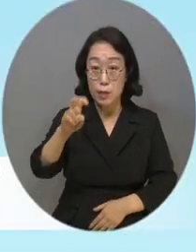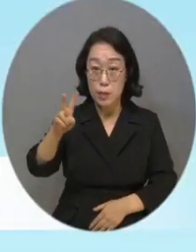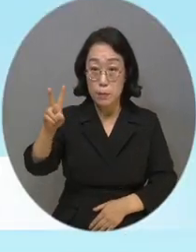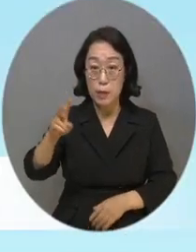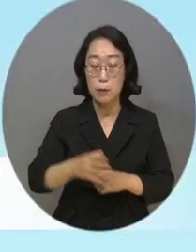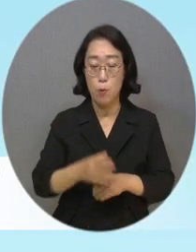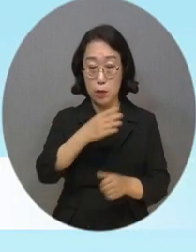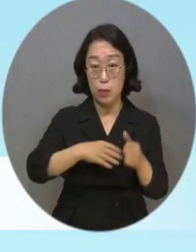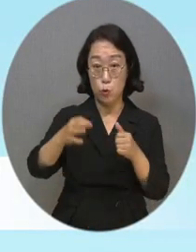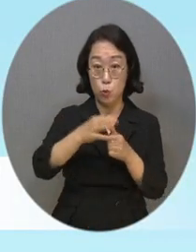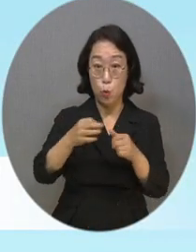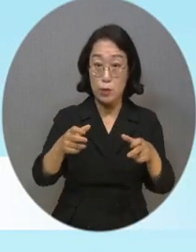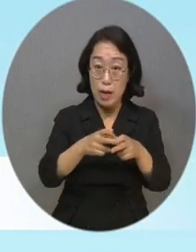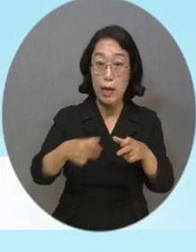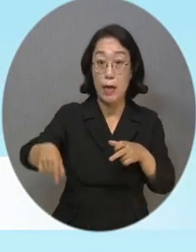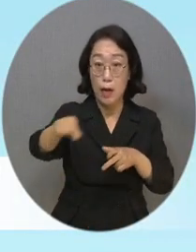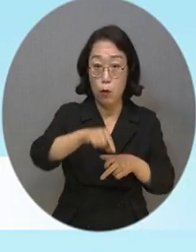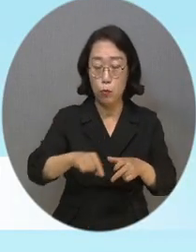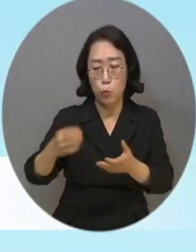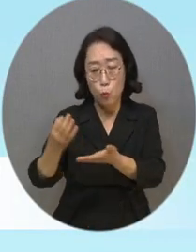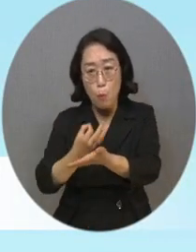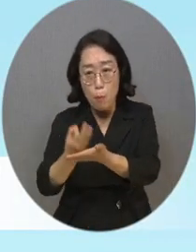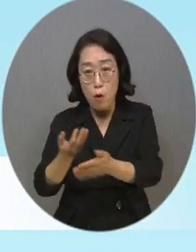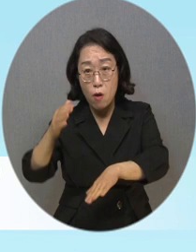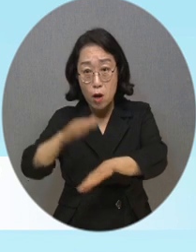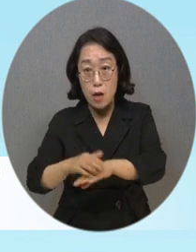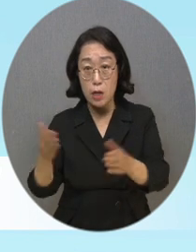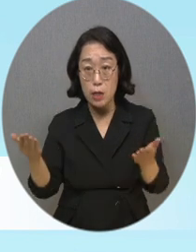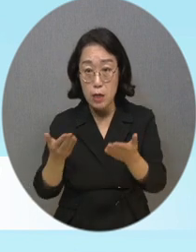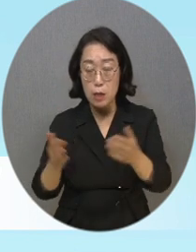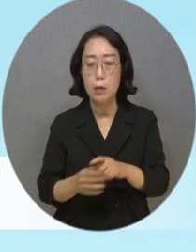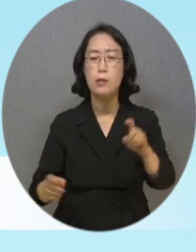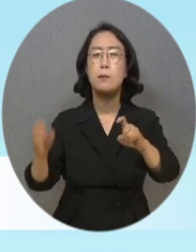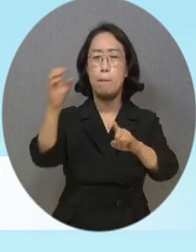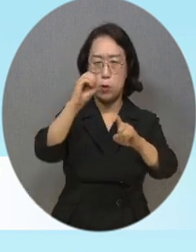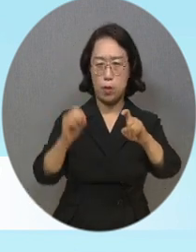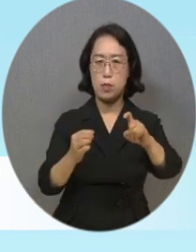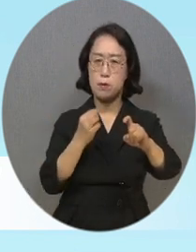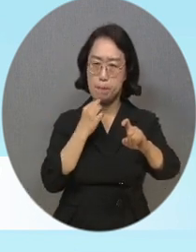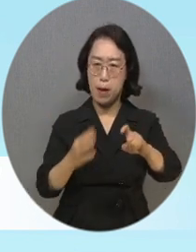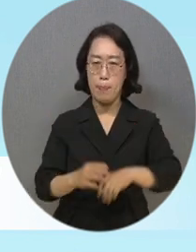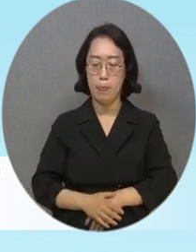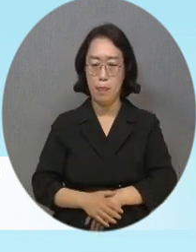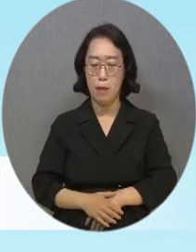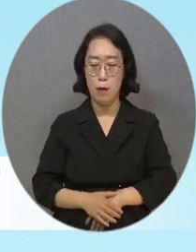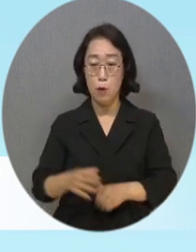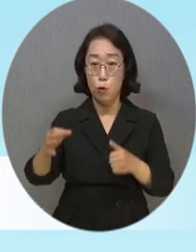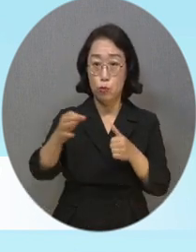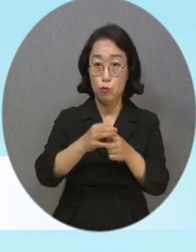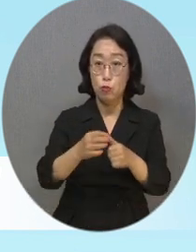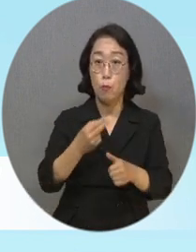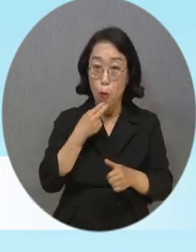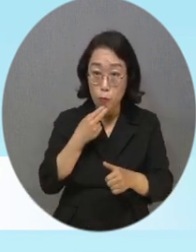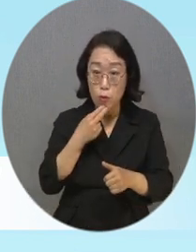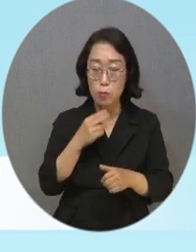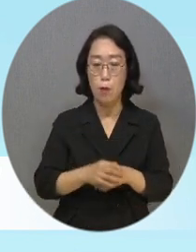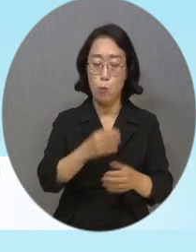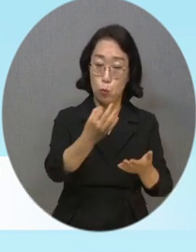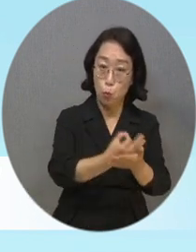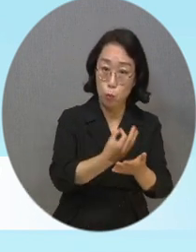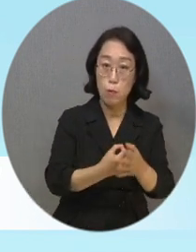기초생활보장수급 장애인 중 경제활동 인구는 약 10%에 불과합니다 비수급장애인의 경제활동